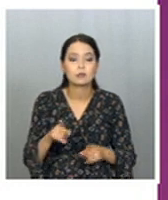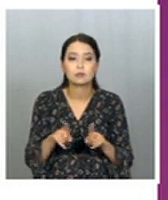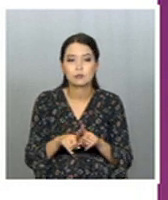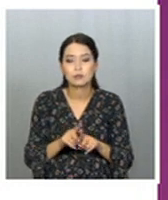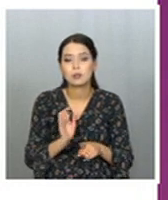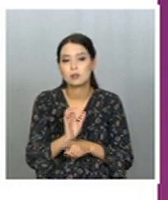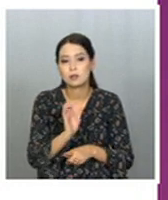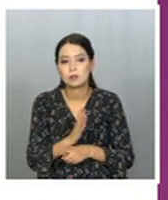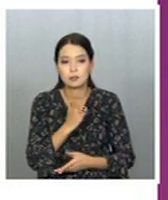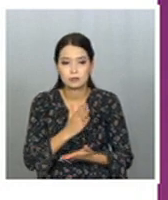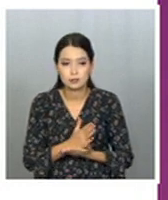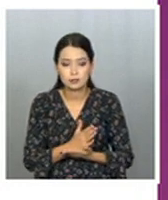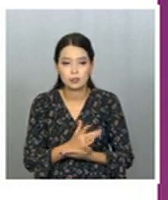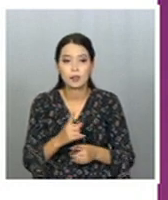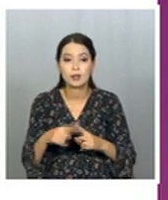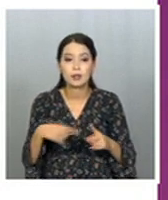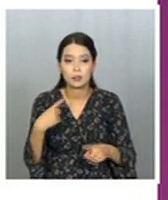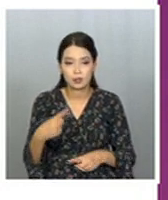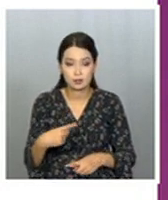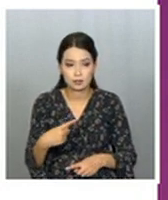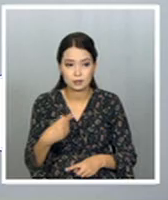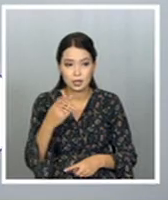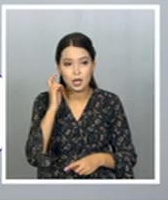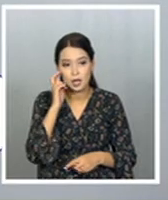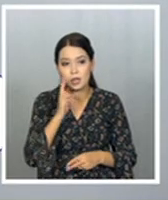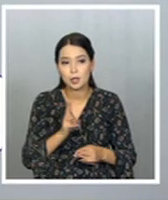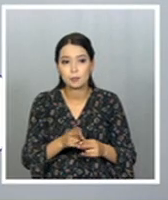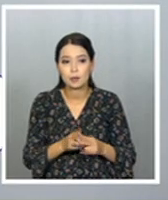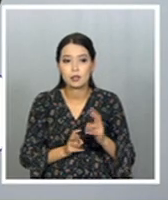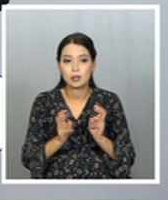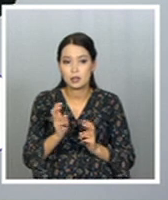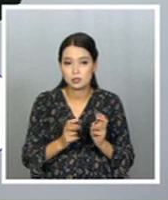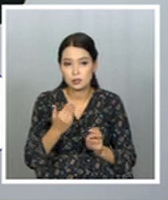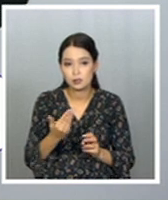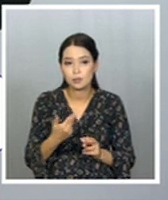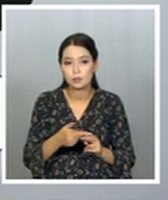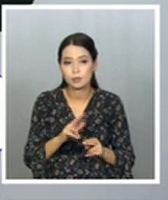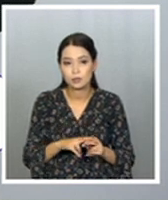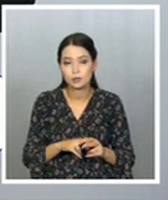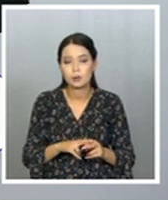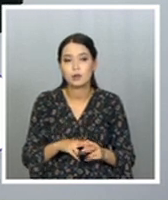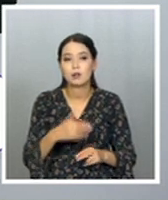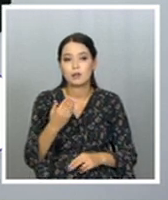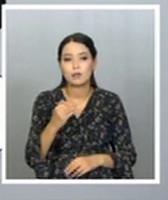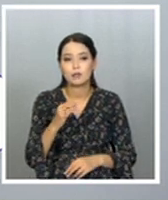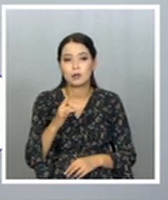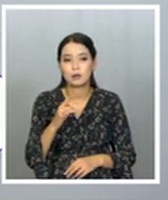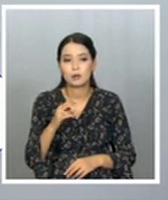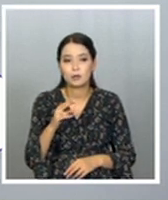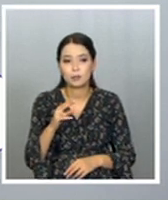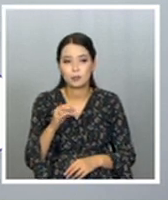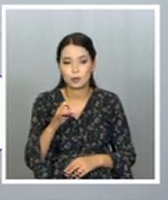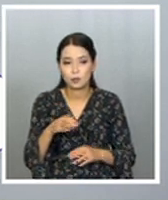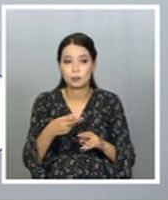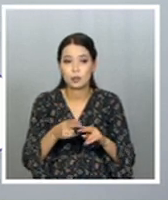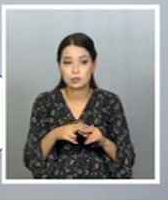тасымалданады. Келесі қара металлургия комбинаттарының тағы бір түрі бұл ферроқорытпа. Жалпы ферроқорытпа Қазақстанның